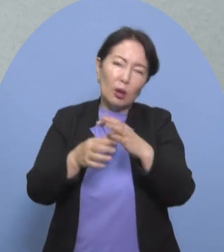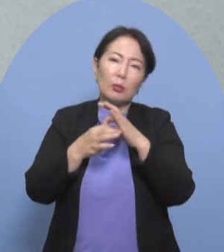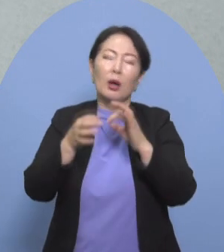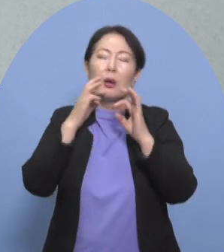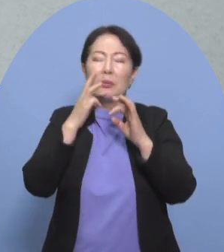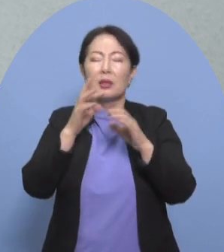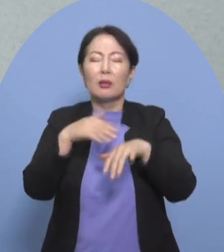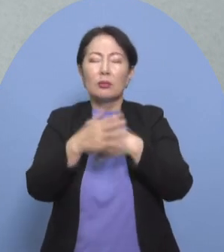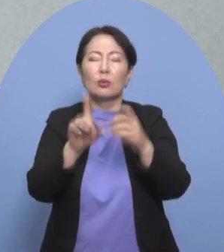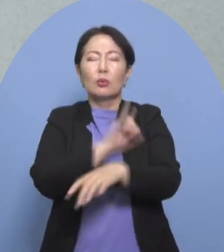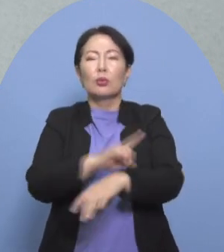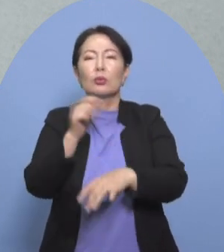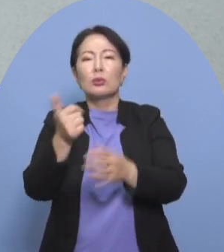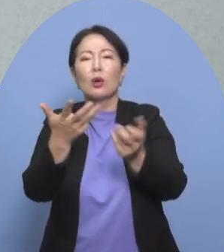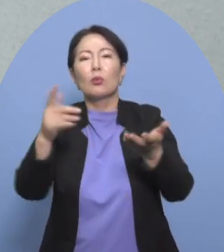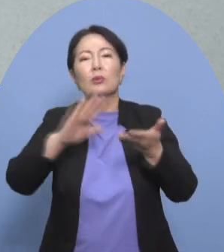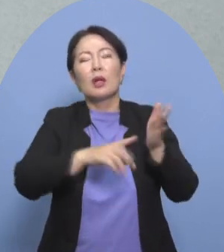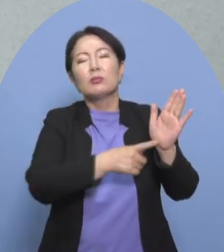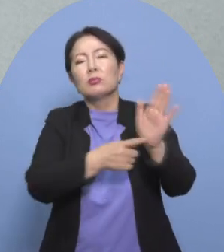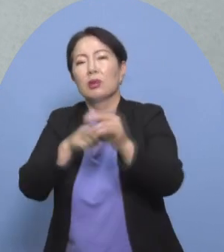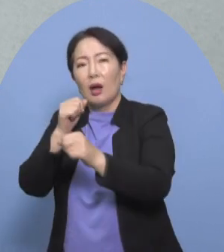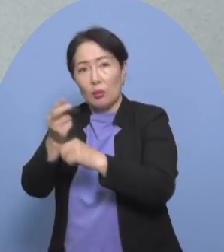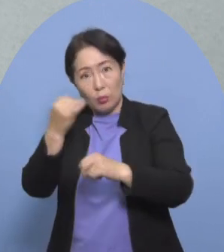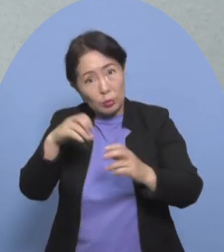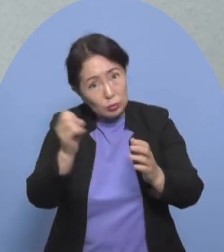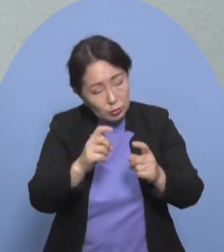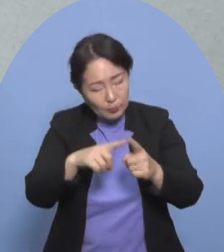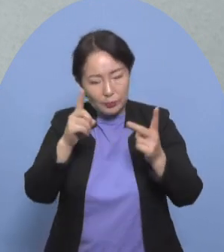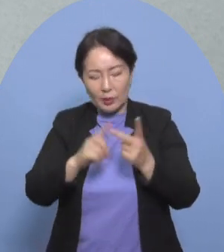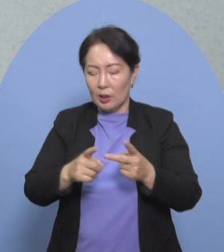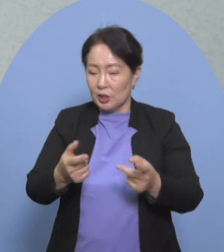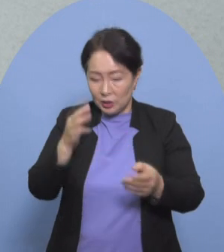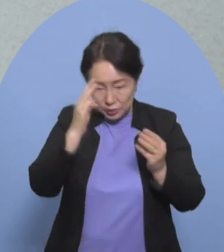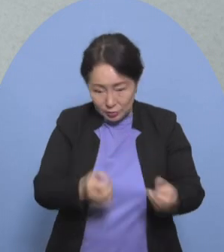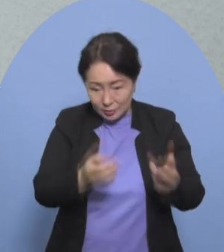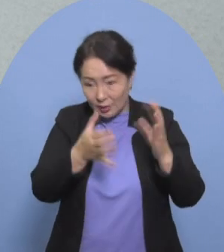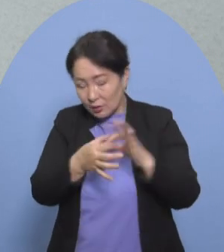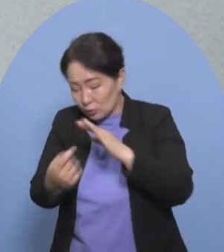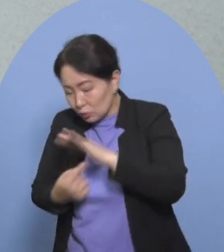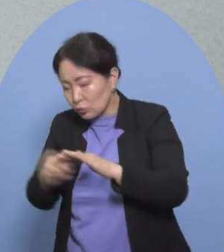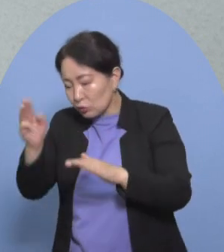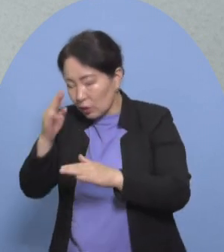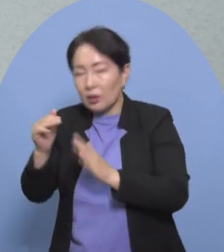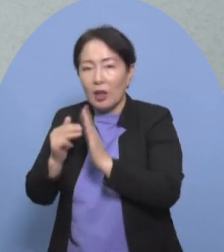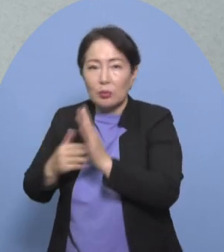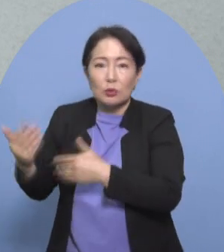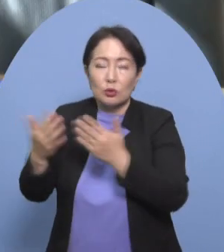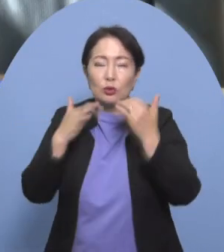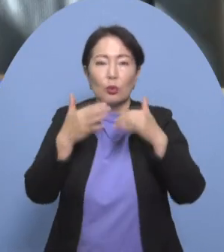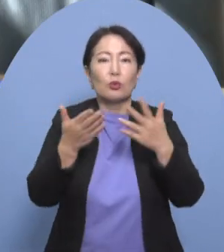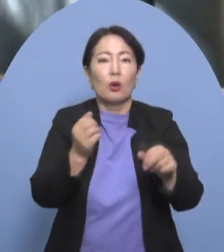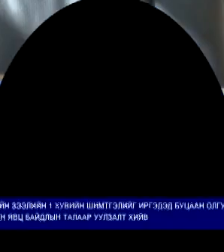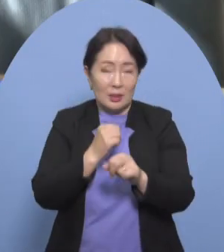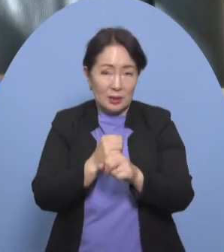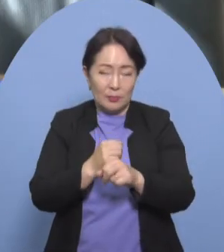мэдээллийг үр дүндээ олон нийт заавал хүргэж ажиллаж явах за мөн гарсан шийдвэрүүдийн онцлогийг бас тодорхой тайлбарлаж өгч явахыг бол зөвлөж ажиллаж ирсэн.